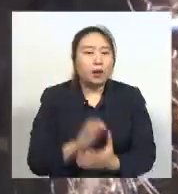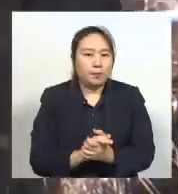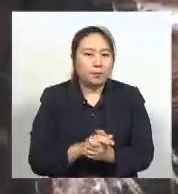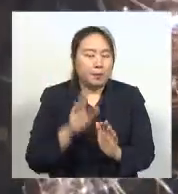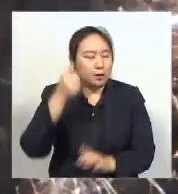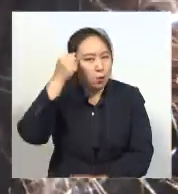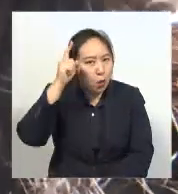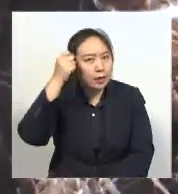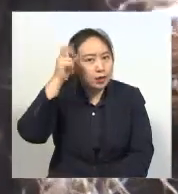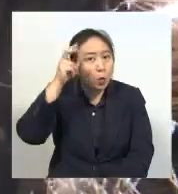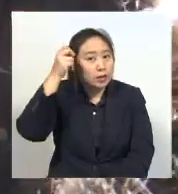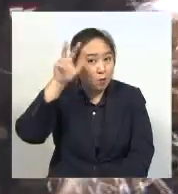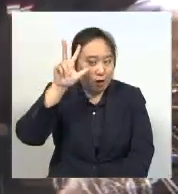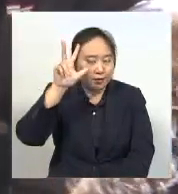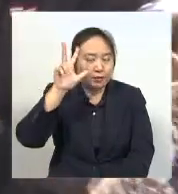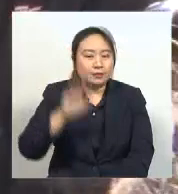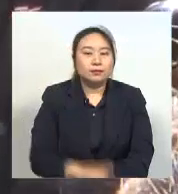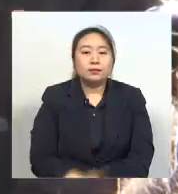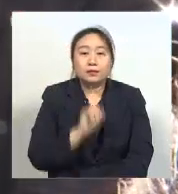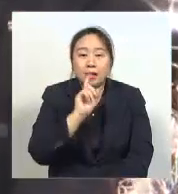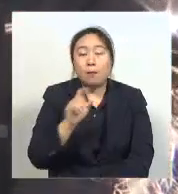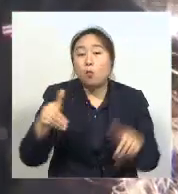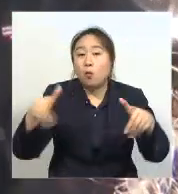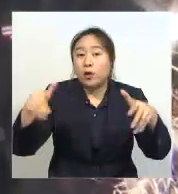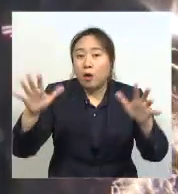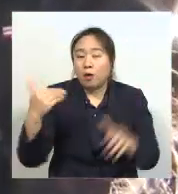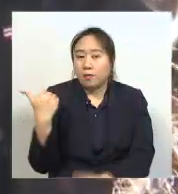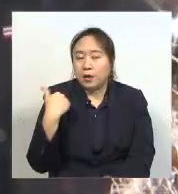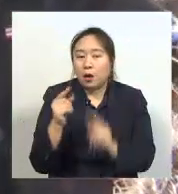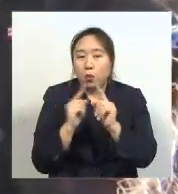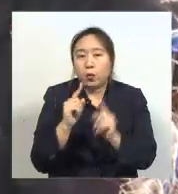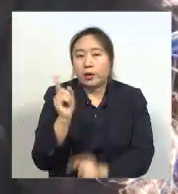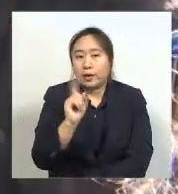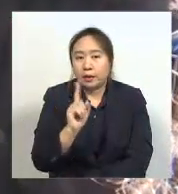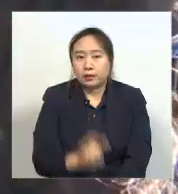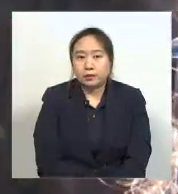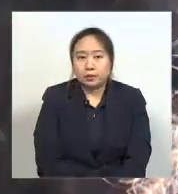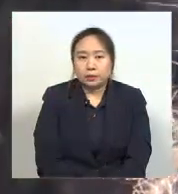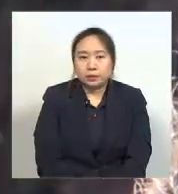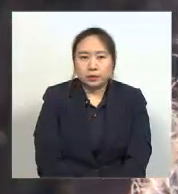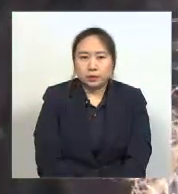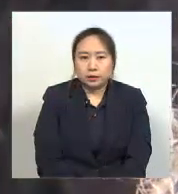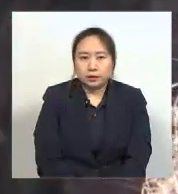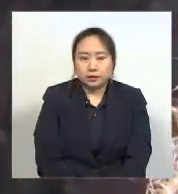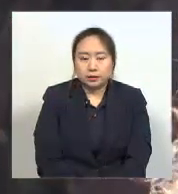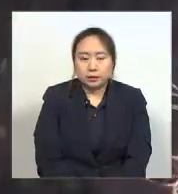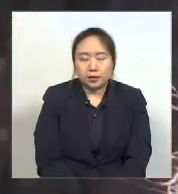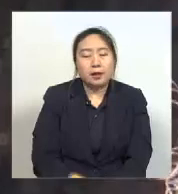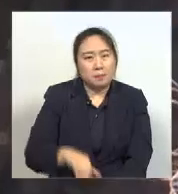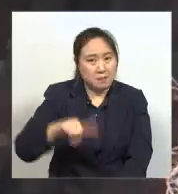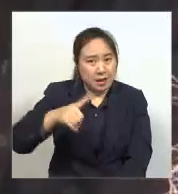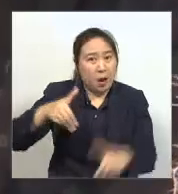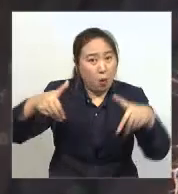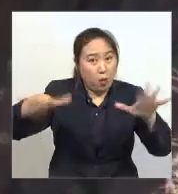2-3 วันนี้ครับ พูดดอกนี่มีการพูดถึงในเรื่องของความเป็นไปได้สูงไหมที่จะคนนอกมาม